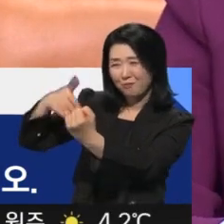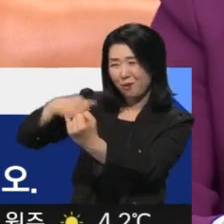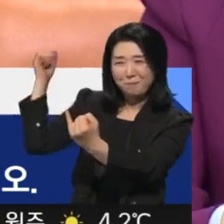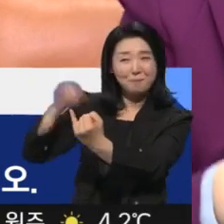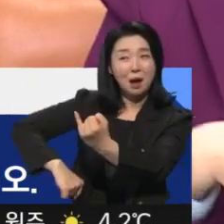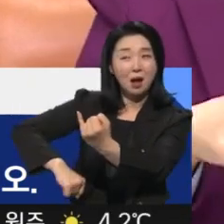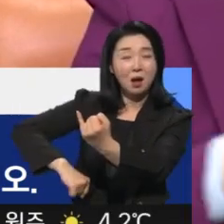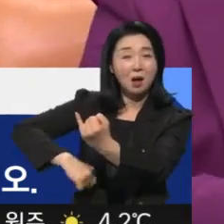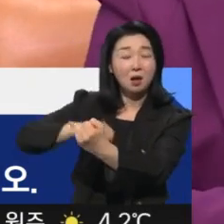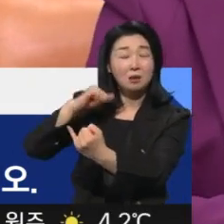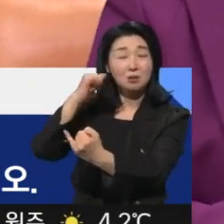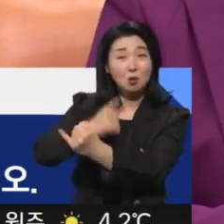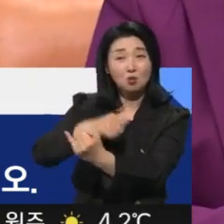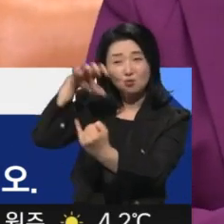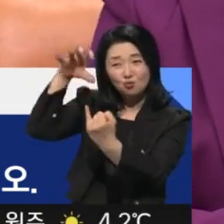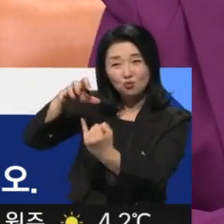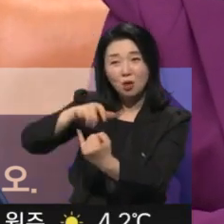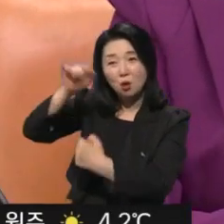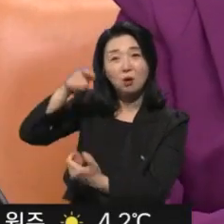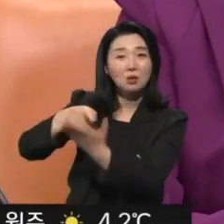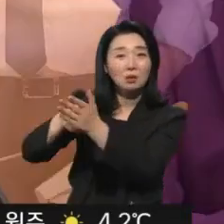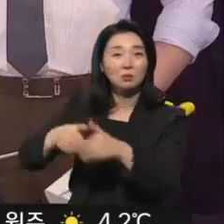불응하면 구속영장을 청구하십시오.